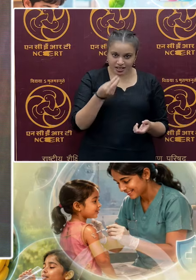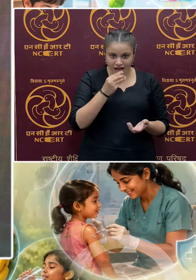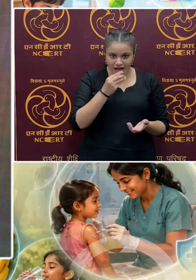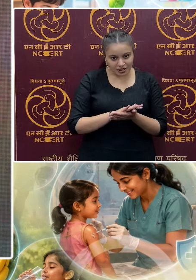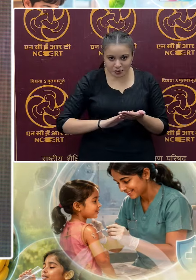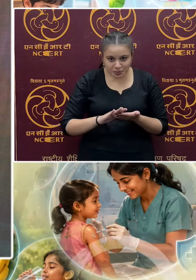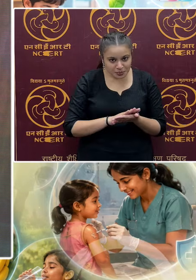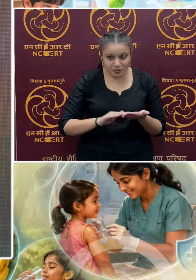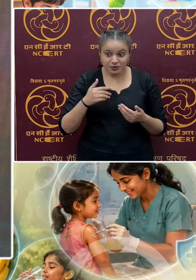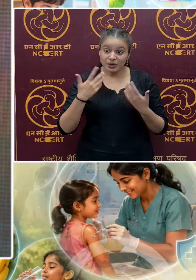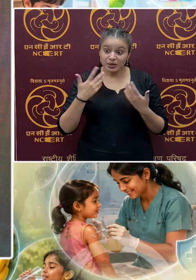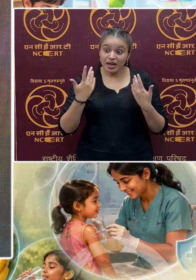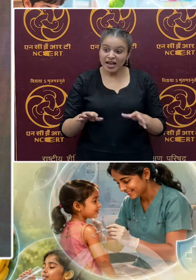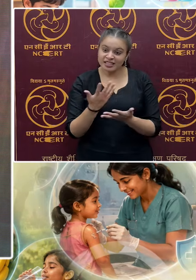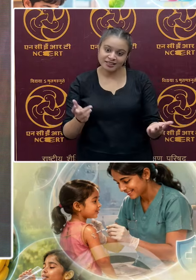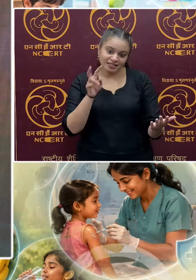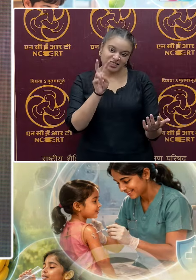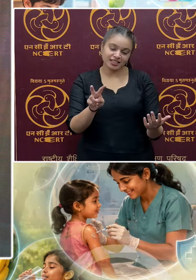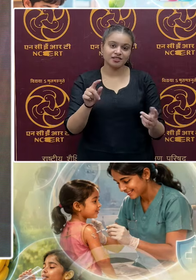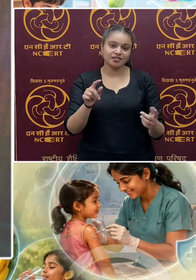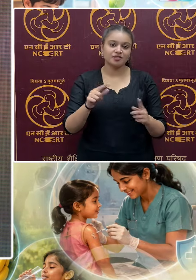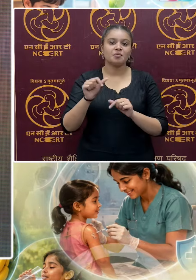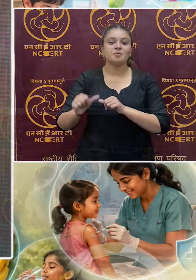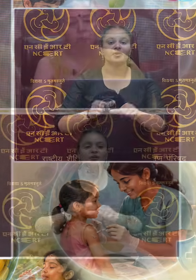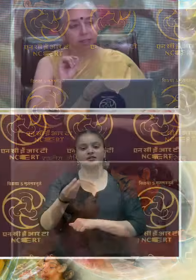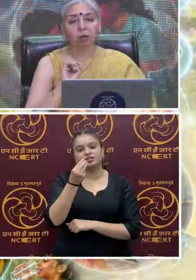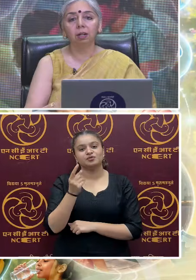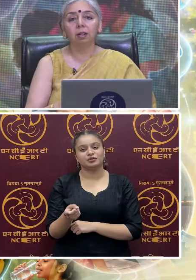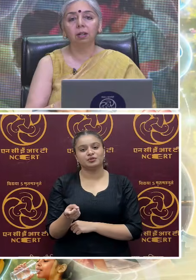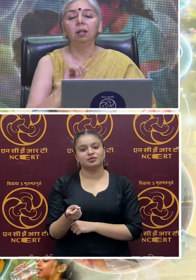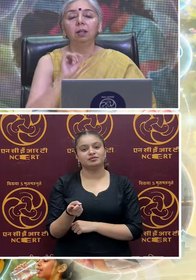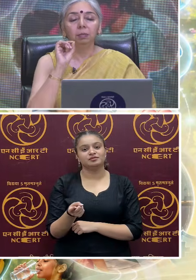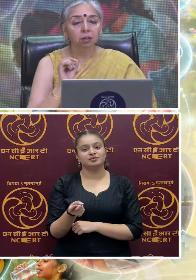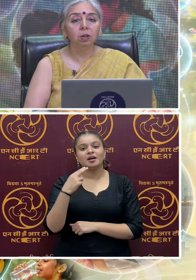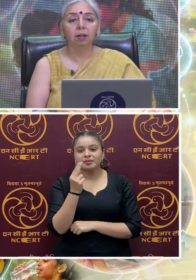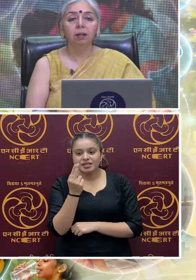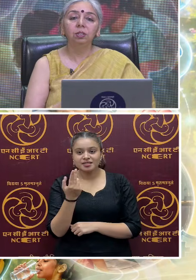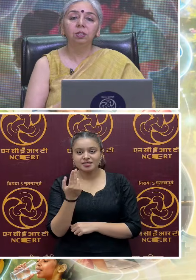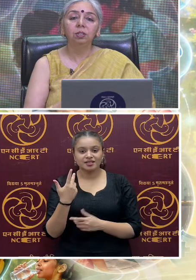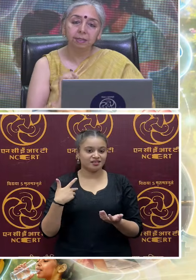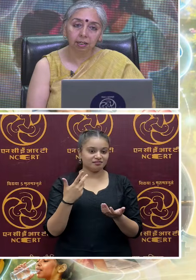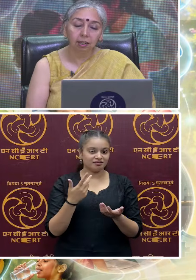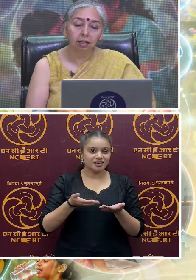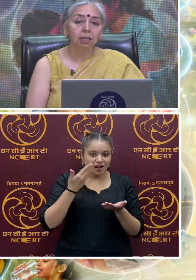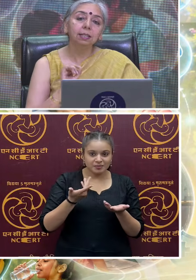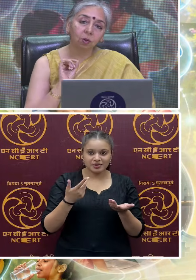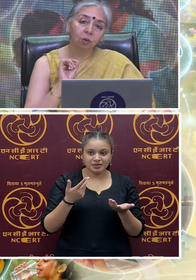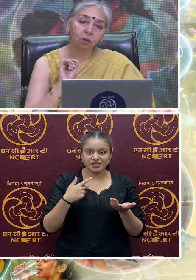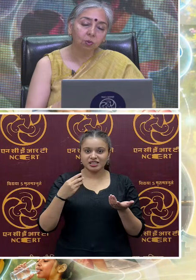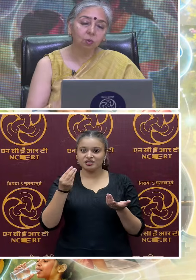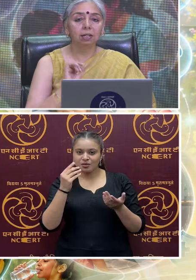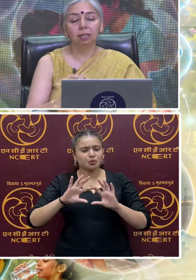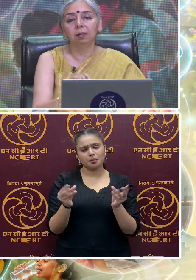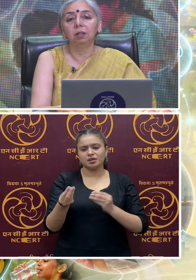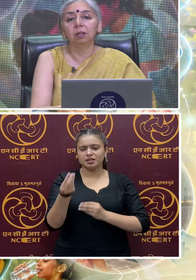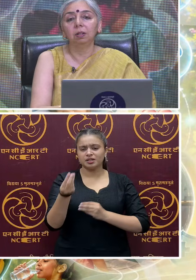नहीं, तो जो सामने नज़र आया खाना वो प्रोसेस फूड ही होता है। सो बिस्किट खोला, नमकीन खोला, चिप्स खा लिए। दिस इज़